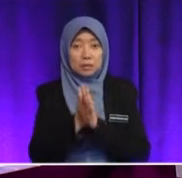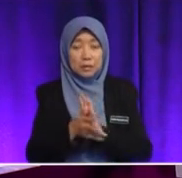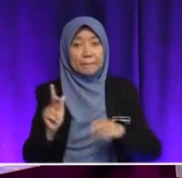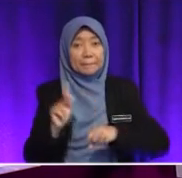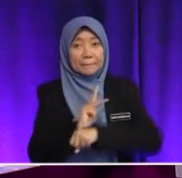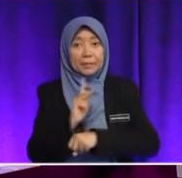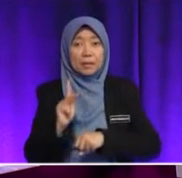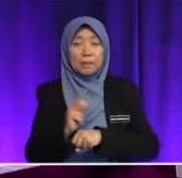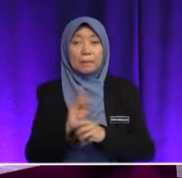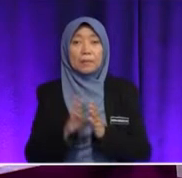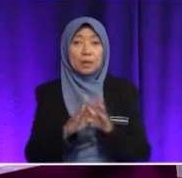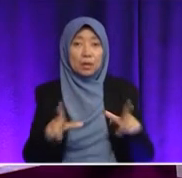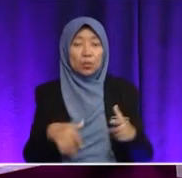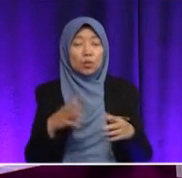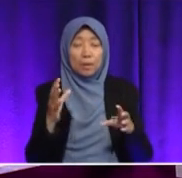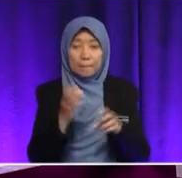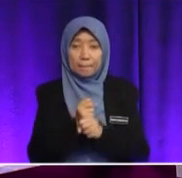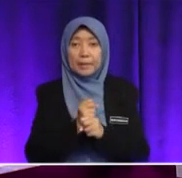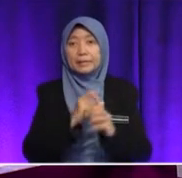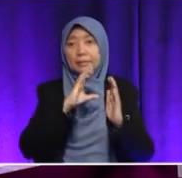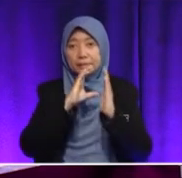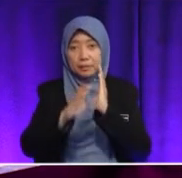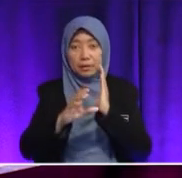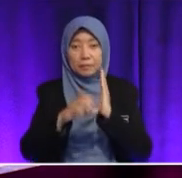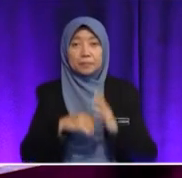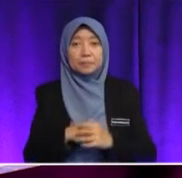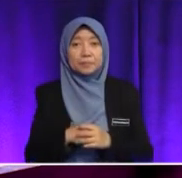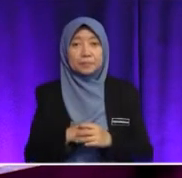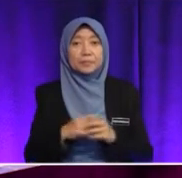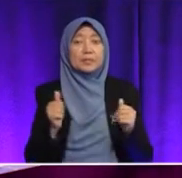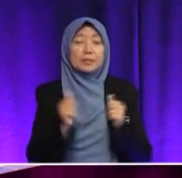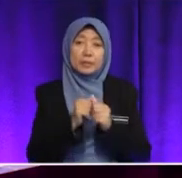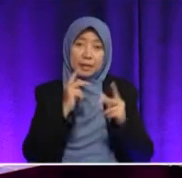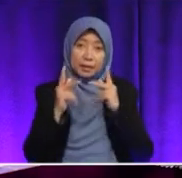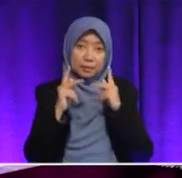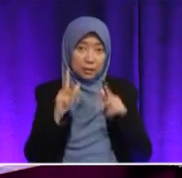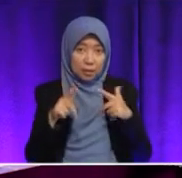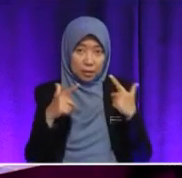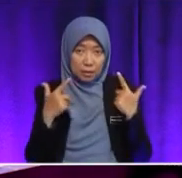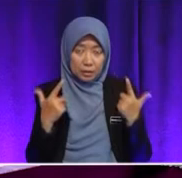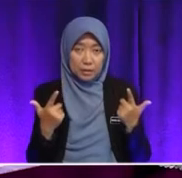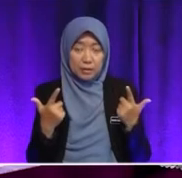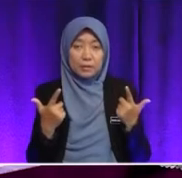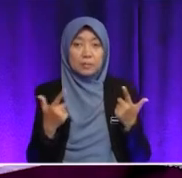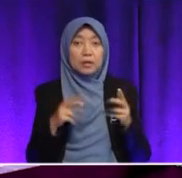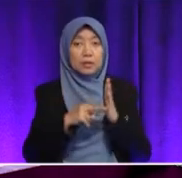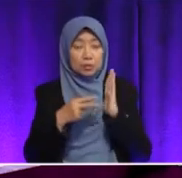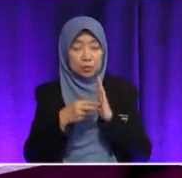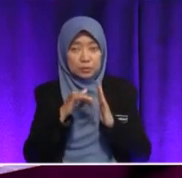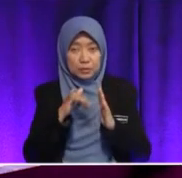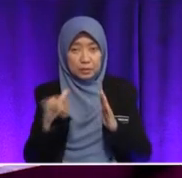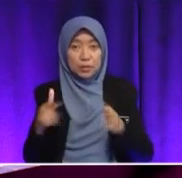besi dapat dicegah some dengan kata lain lah seperti yang saya nyatakan tadi